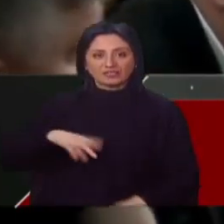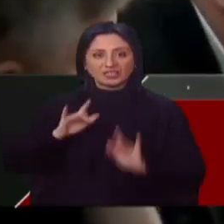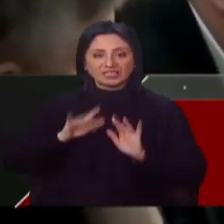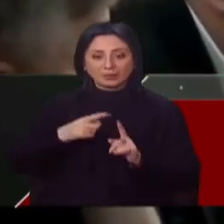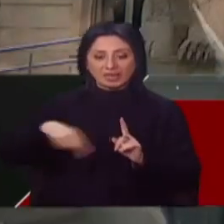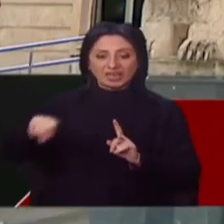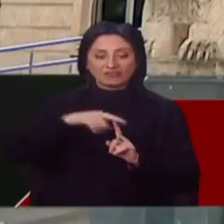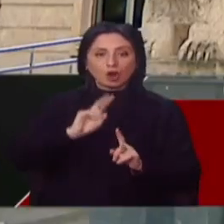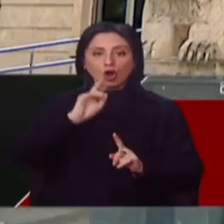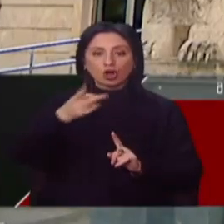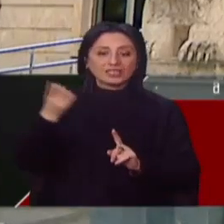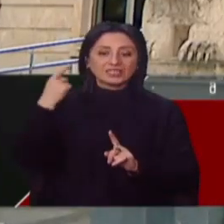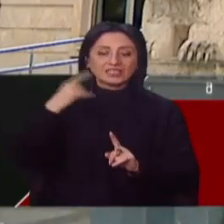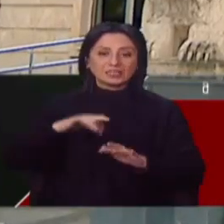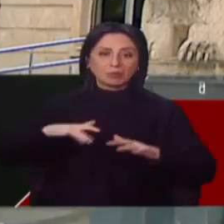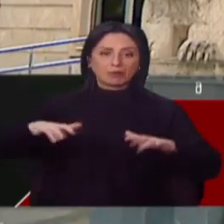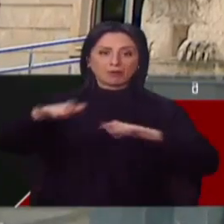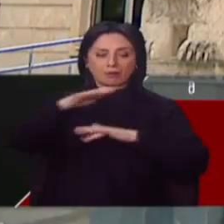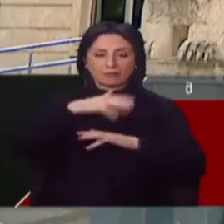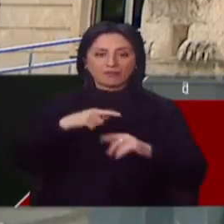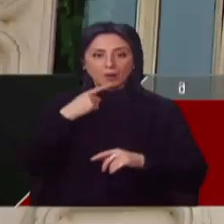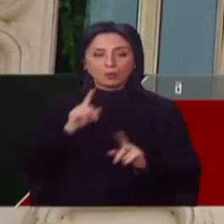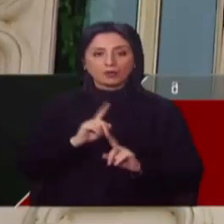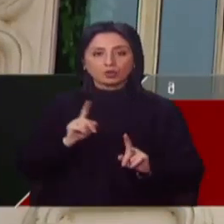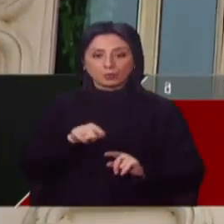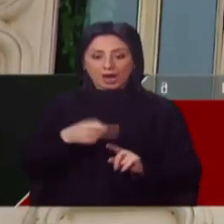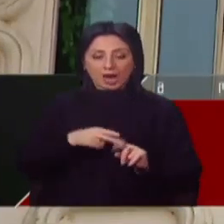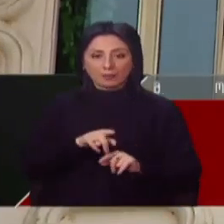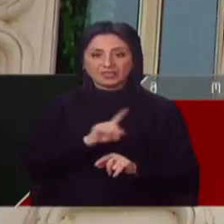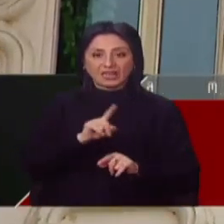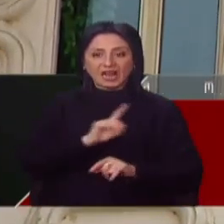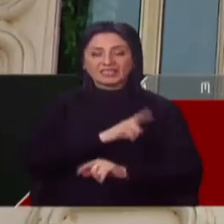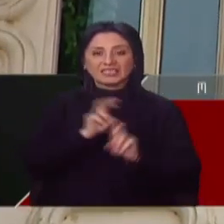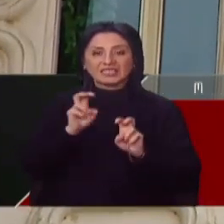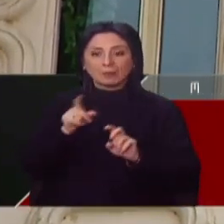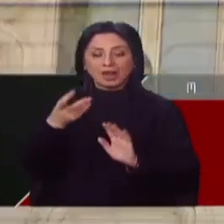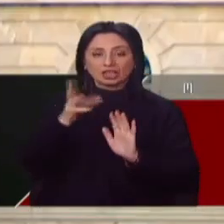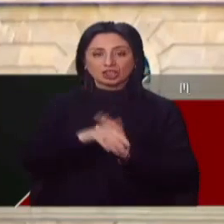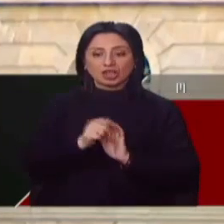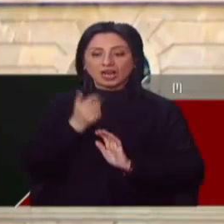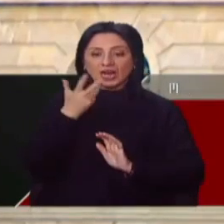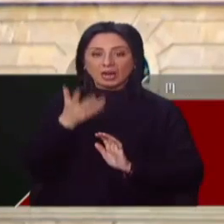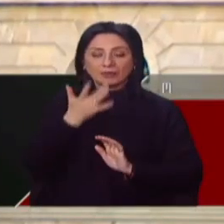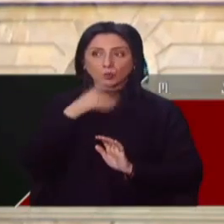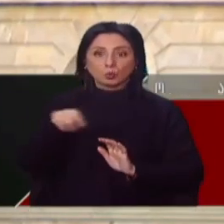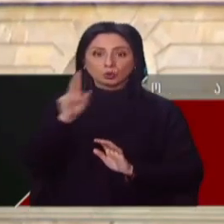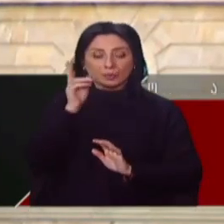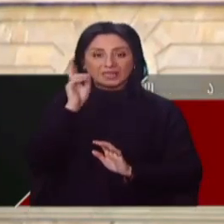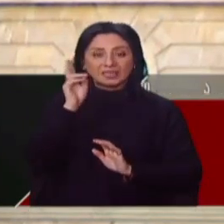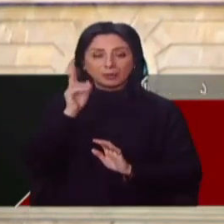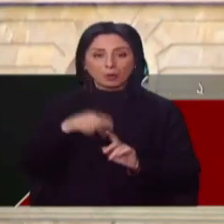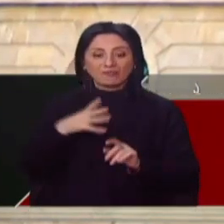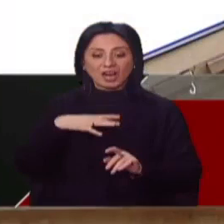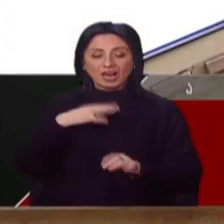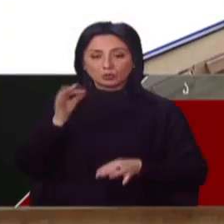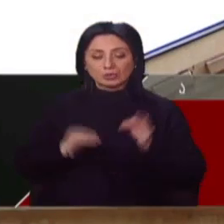საქმის ირგვლივ 2 წლის წინ ატეხილ აჟიოტაჟს და ამბობენ, რომ ამით გარკვეულმა ძალებმა მათ შორის რამდენიმე უცხოელმა დიპლომატმა